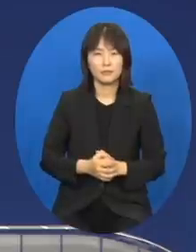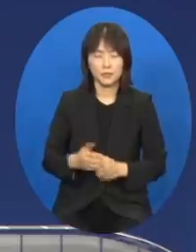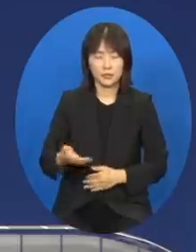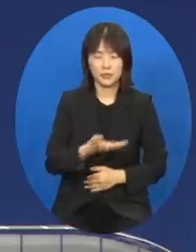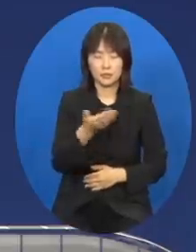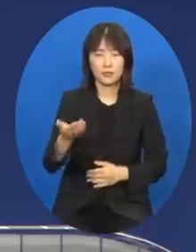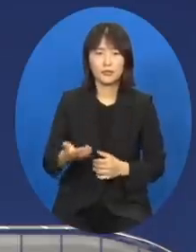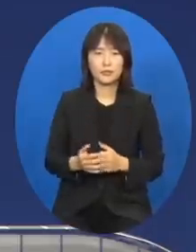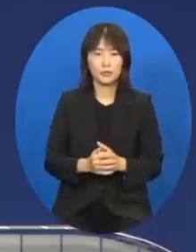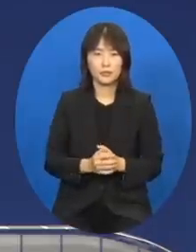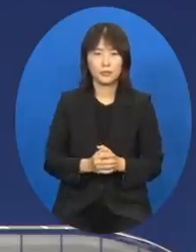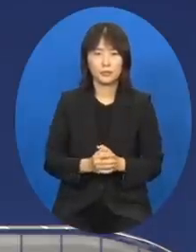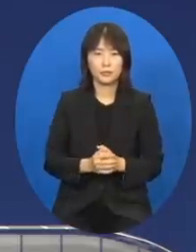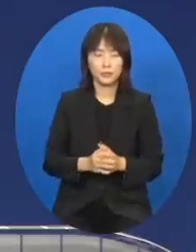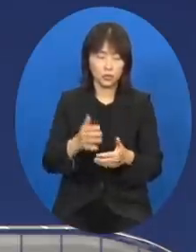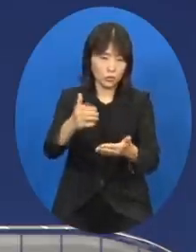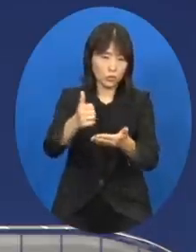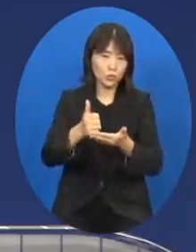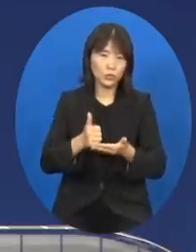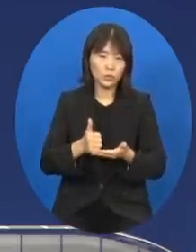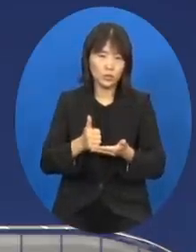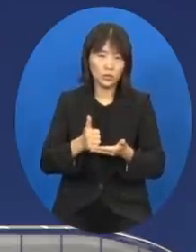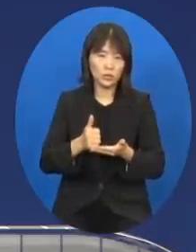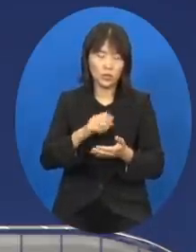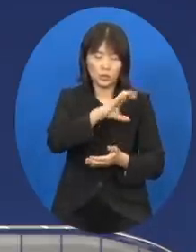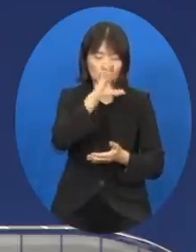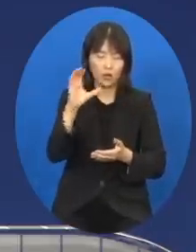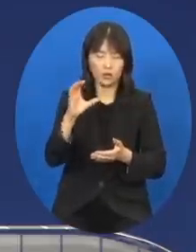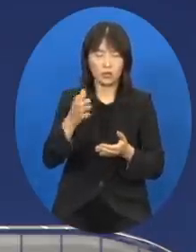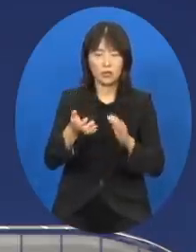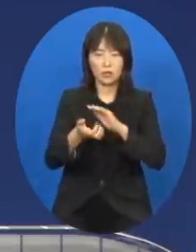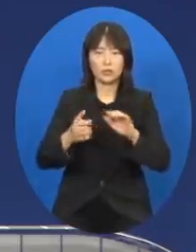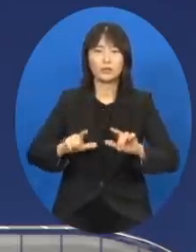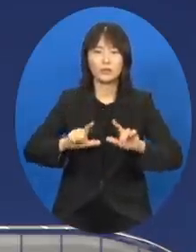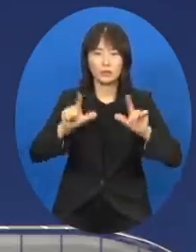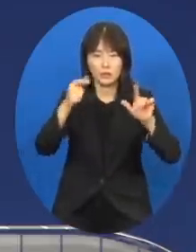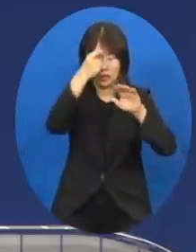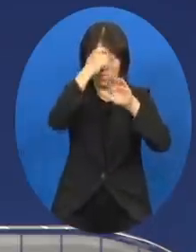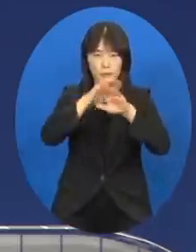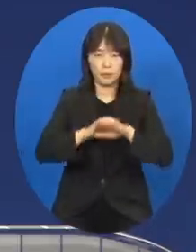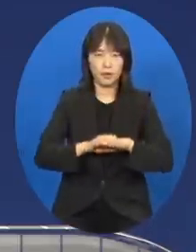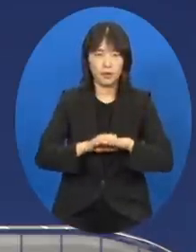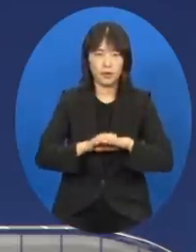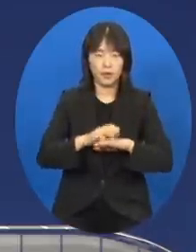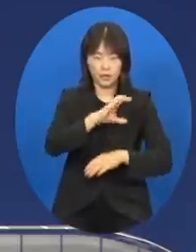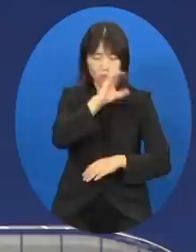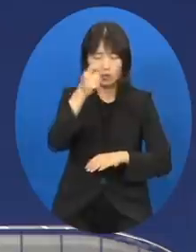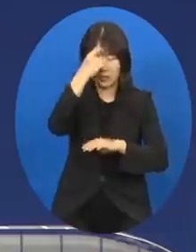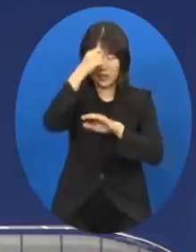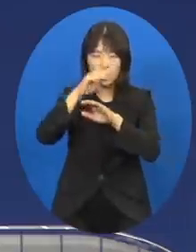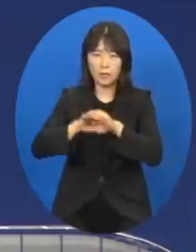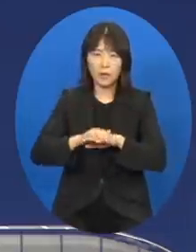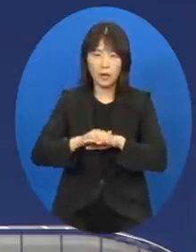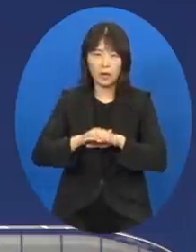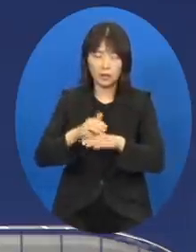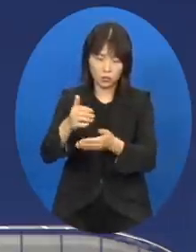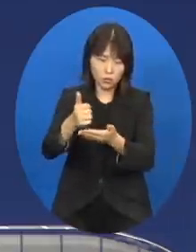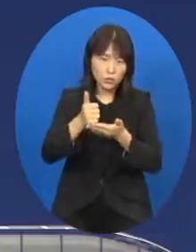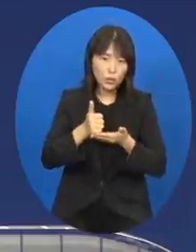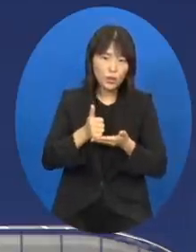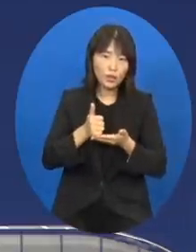여러분, 이 초대 성탄절 전야 예배, 성탄절 예배에 초대하는 이 초대는